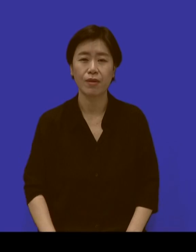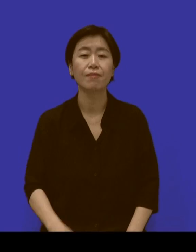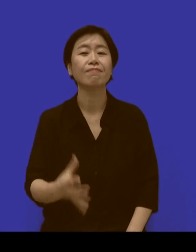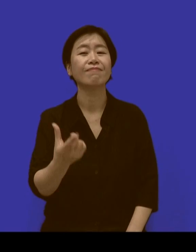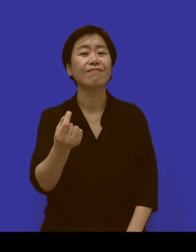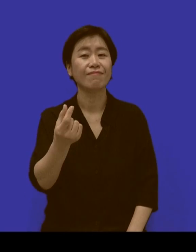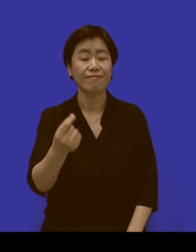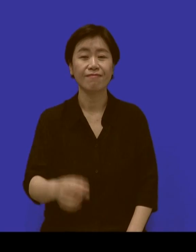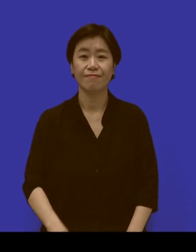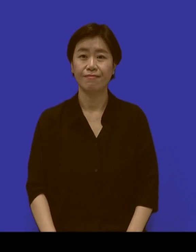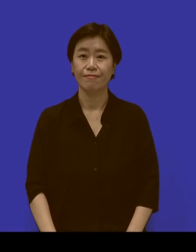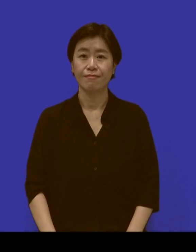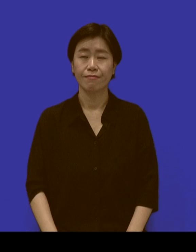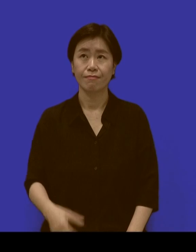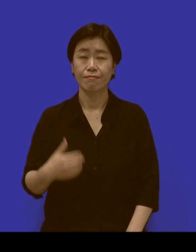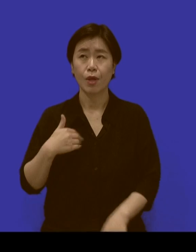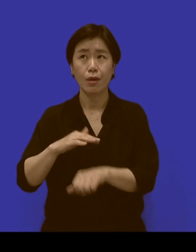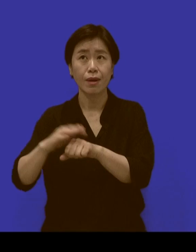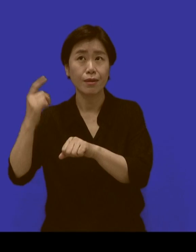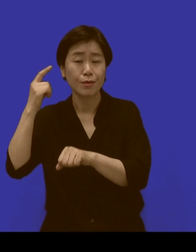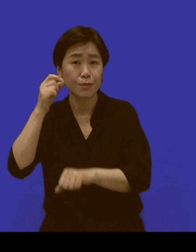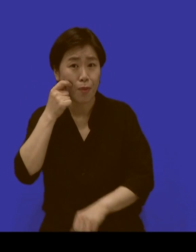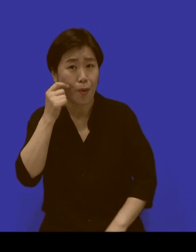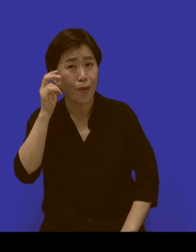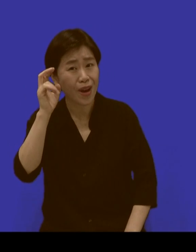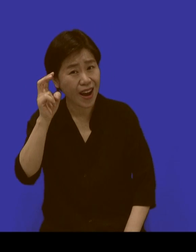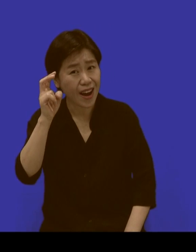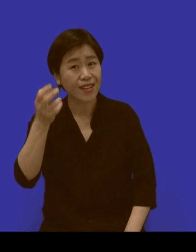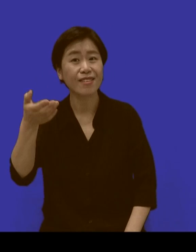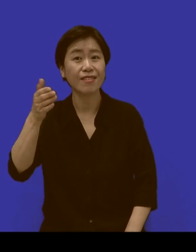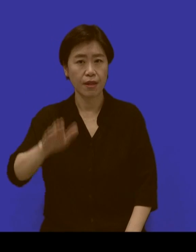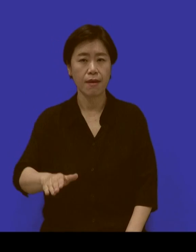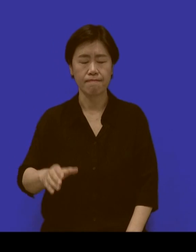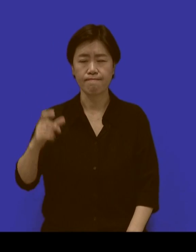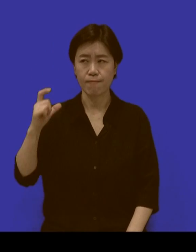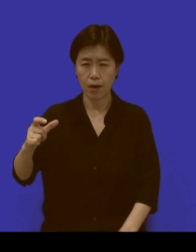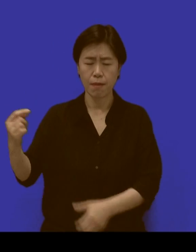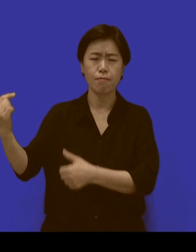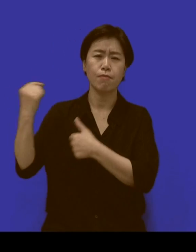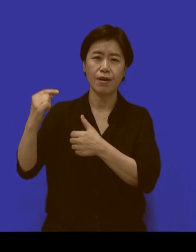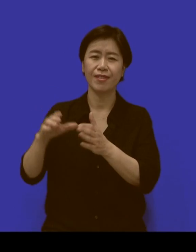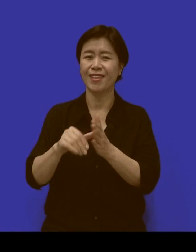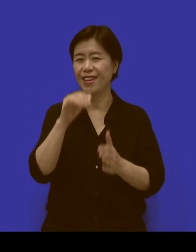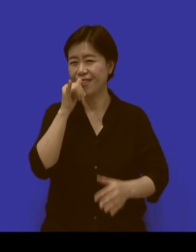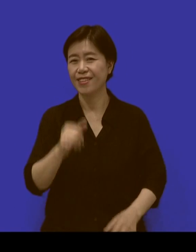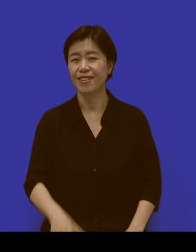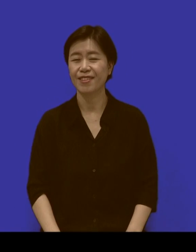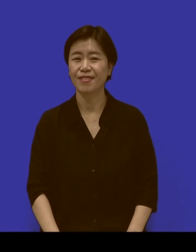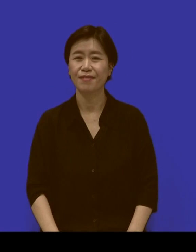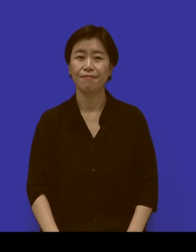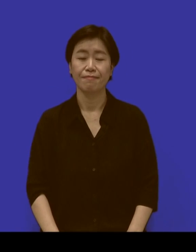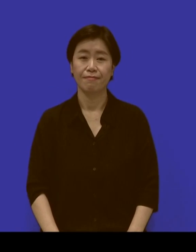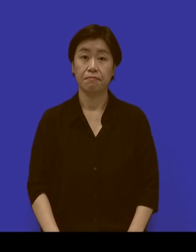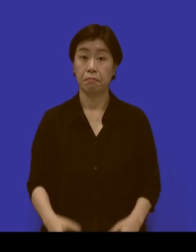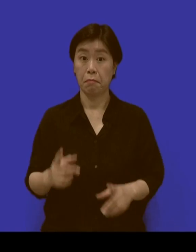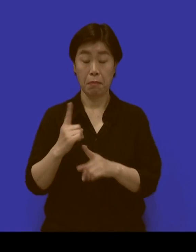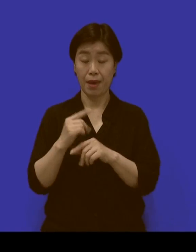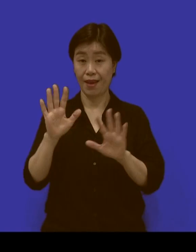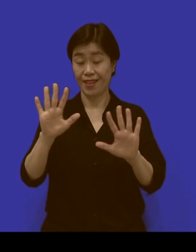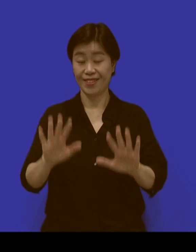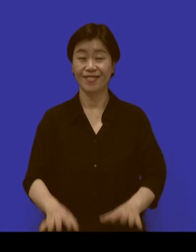오죠. 뭐 제가 못 들었을 수도 있지만 네. 네, 강하게 올 때가 있습니다. 네. 뭐 매일 오는 것도 아니고요.